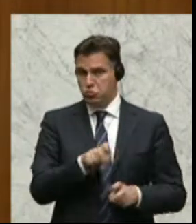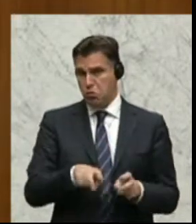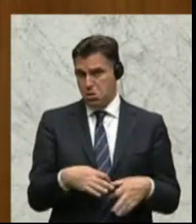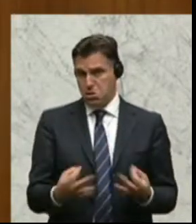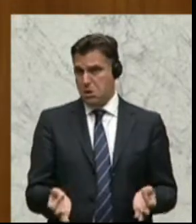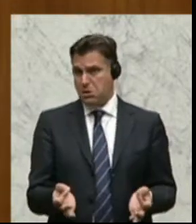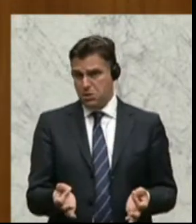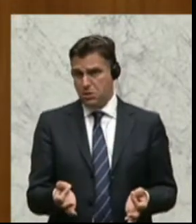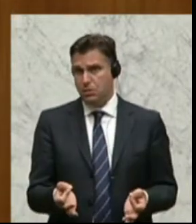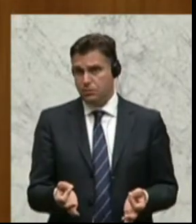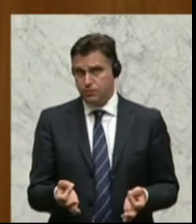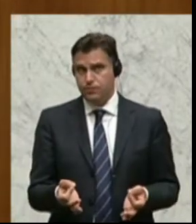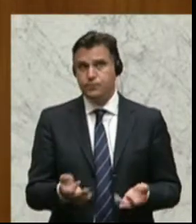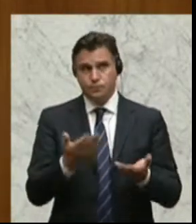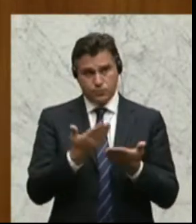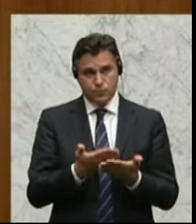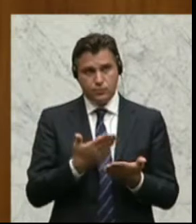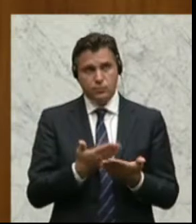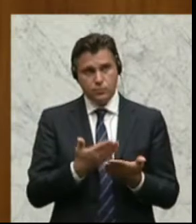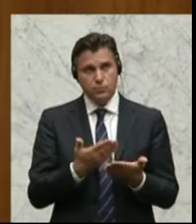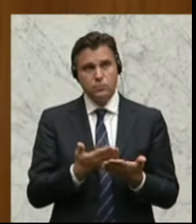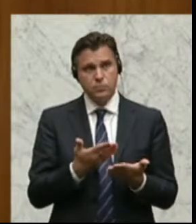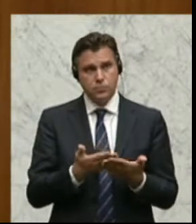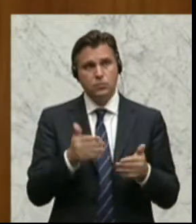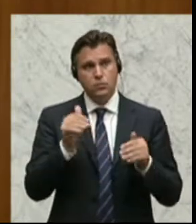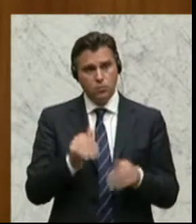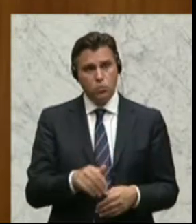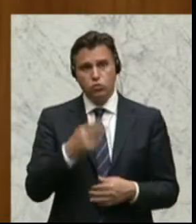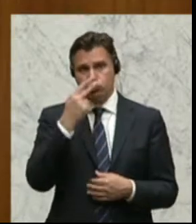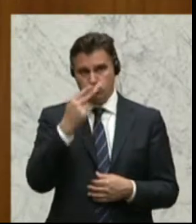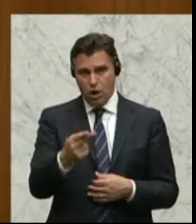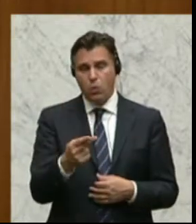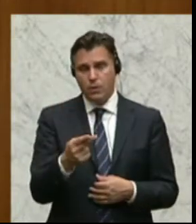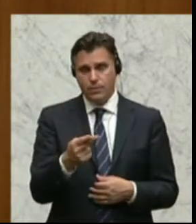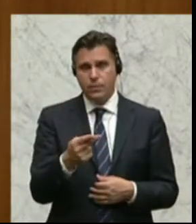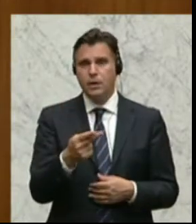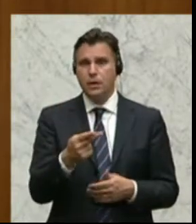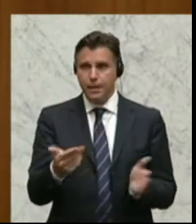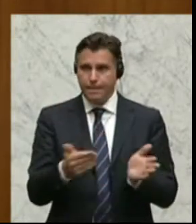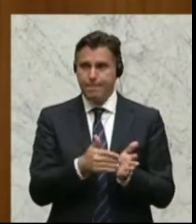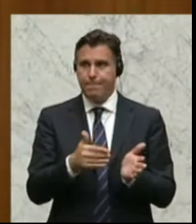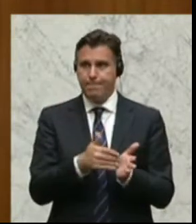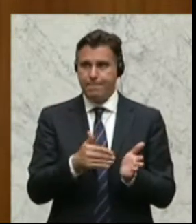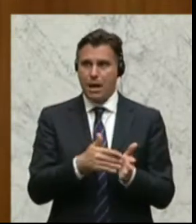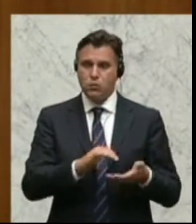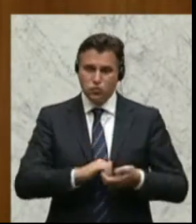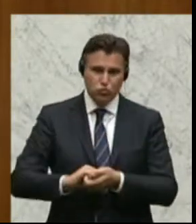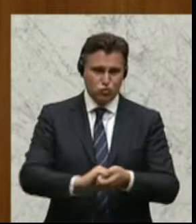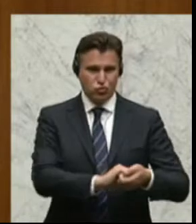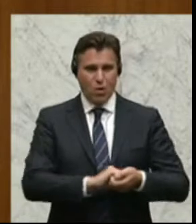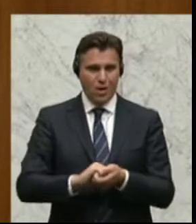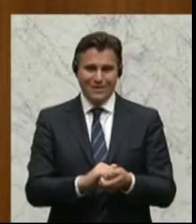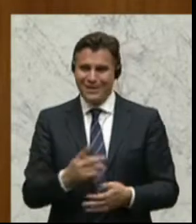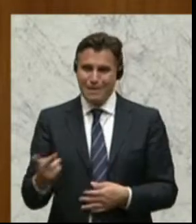diesen Gesichtspunkten müssen wir natürlich auch eines ins Zentrum stellen. Es braucht Solidarität in beiden Richtungen. Es